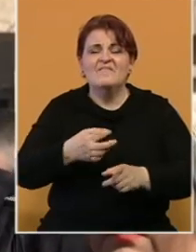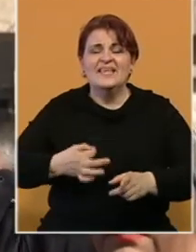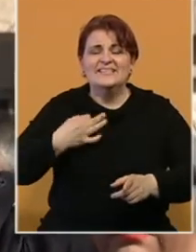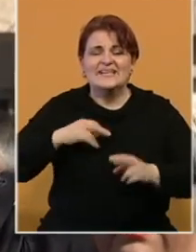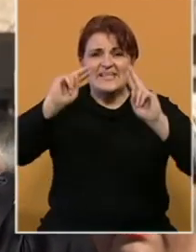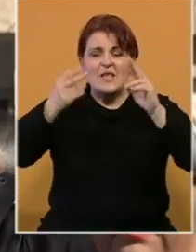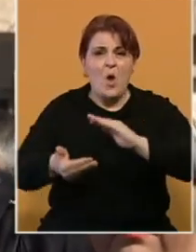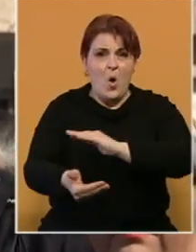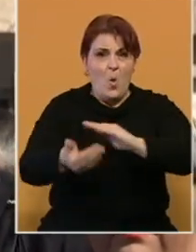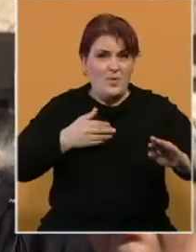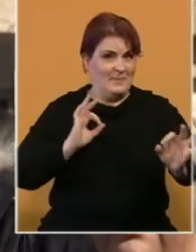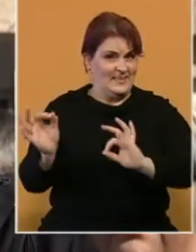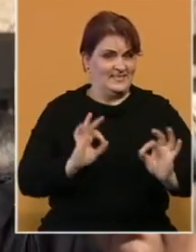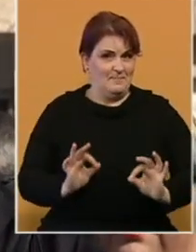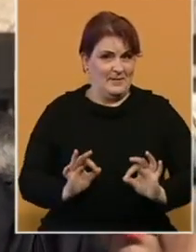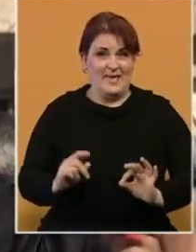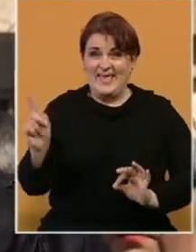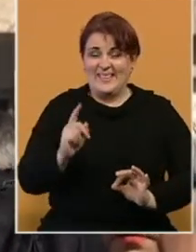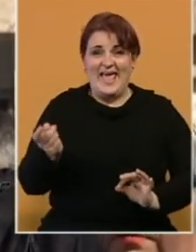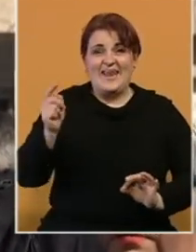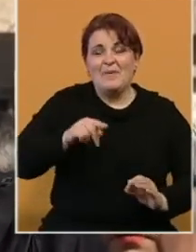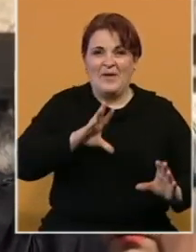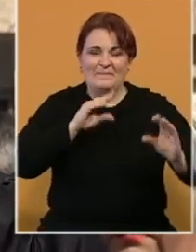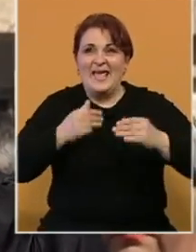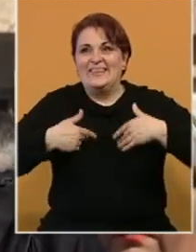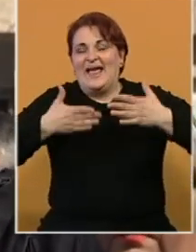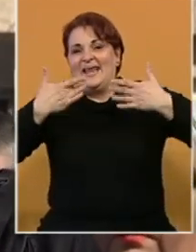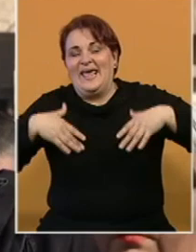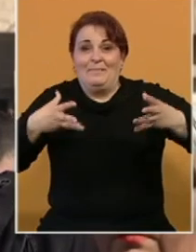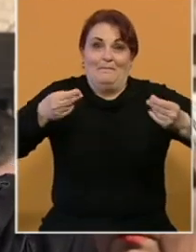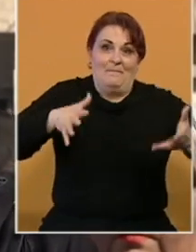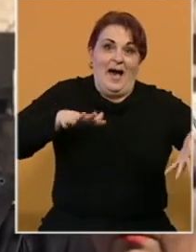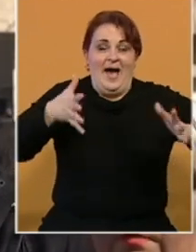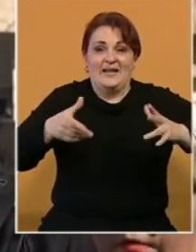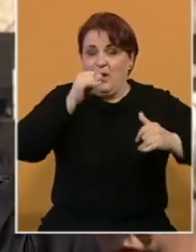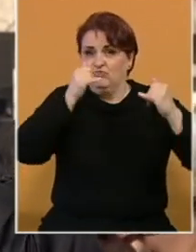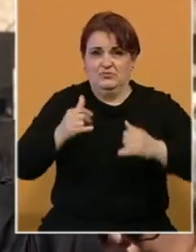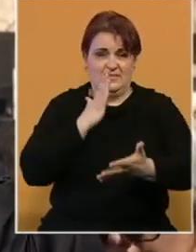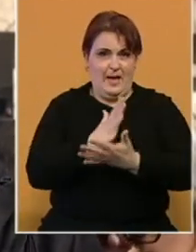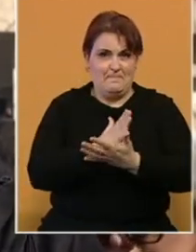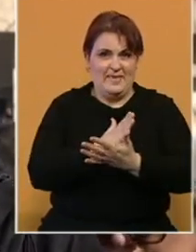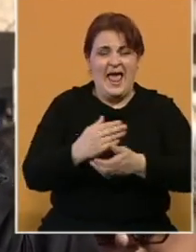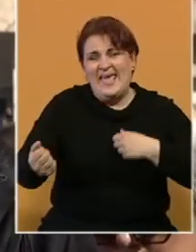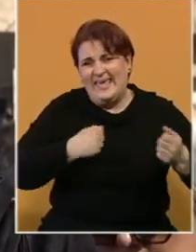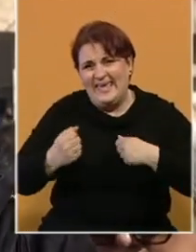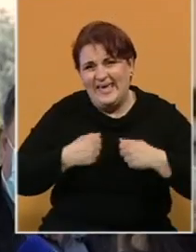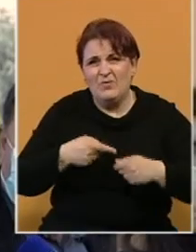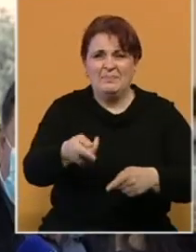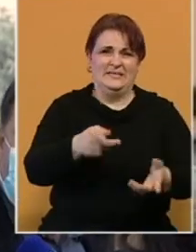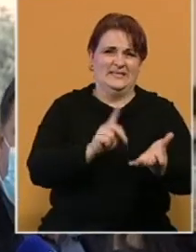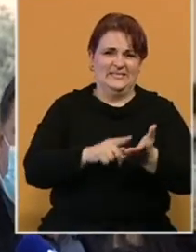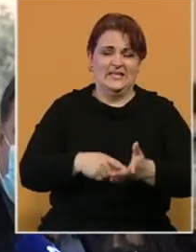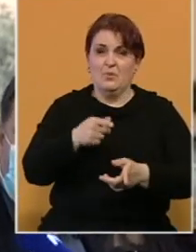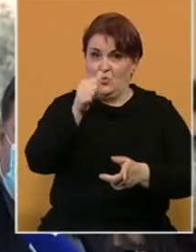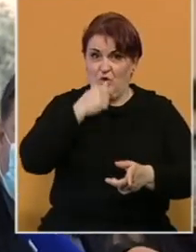sustava, unaprijed da se pripreme, da ne bi došli sa pričom da oni nemaju para, ko što je do sad bilo, i da kukaju pred sindikatom. Ono